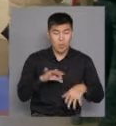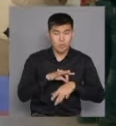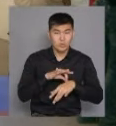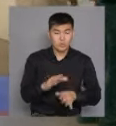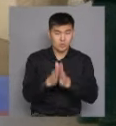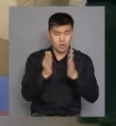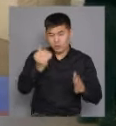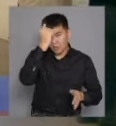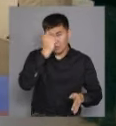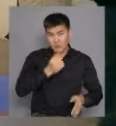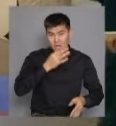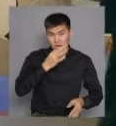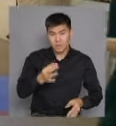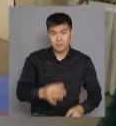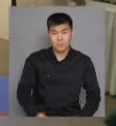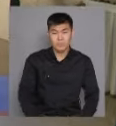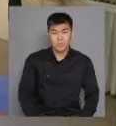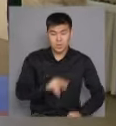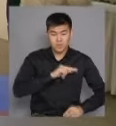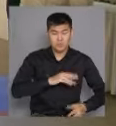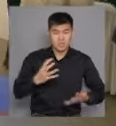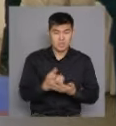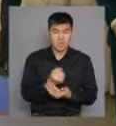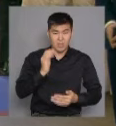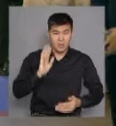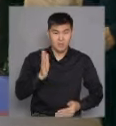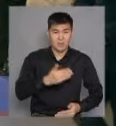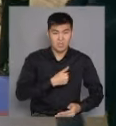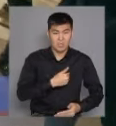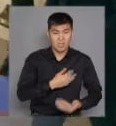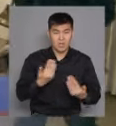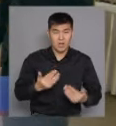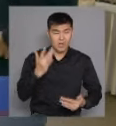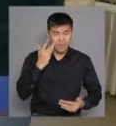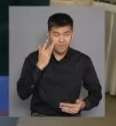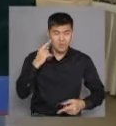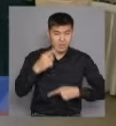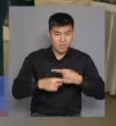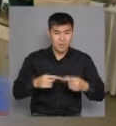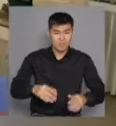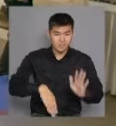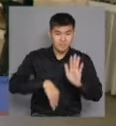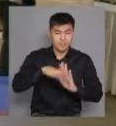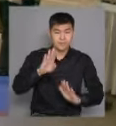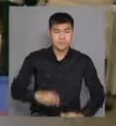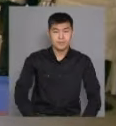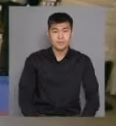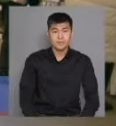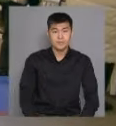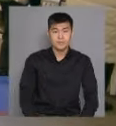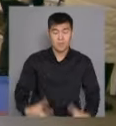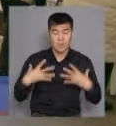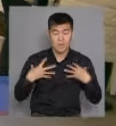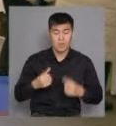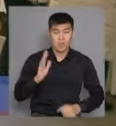Ұйымдастырушыларға көп-көп рахмет. Жұмыстарыңызға табыс тілейміз. Әрдайым да осылай тек биіктерден көрінуге алады сіздерге. Денсаулық берсін